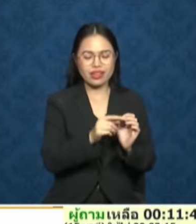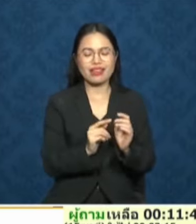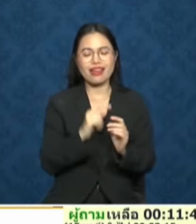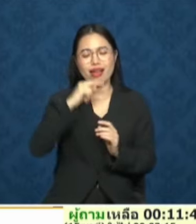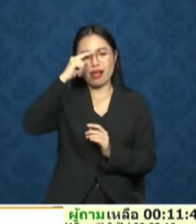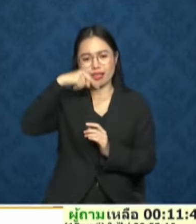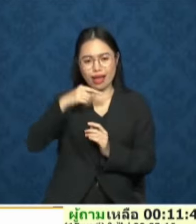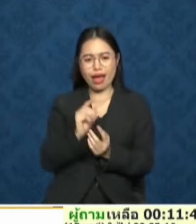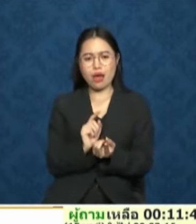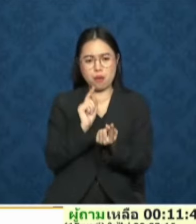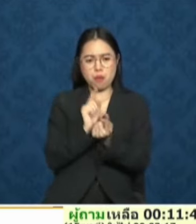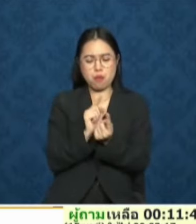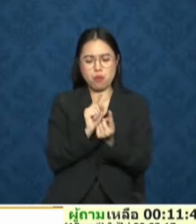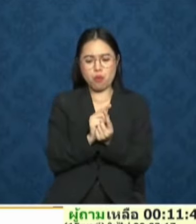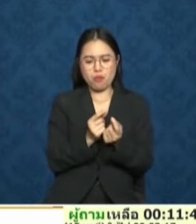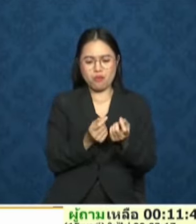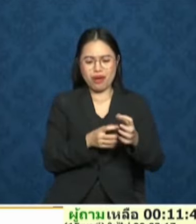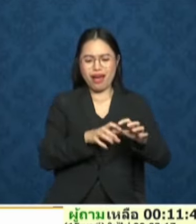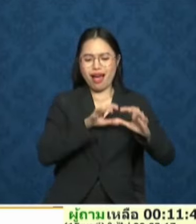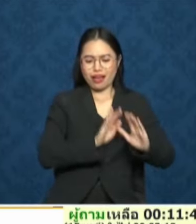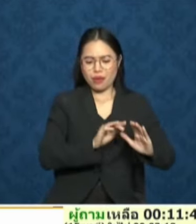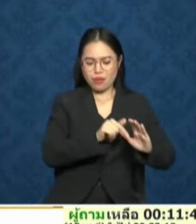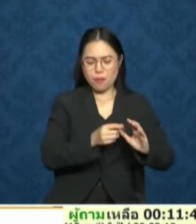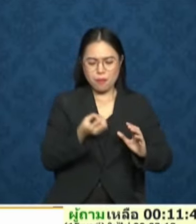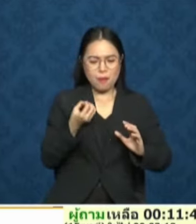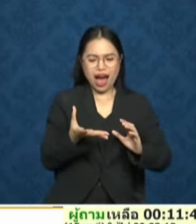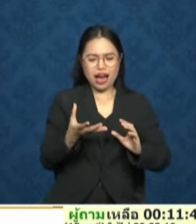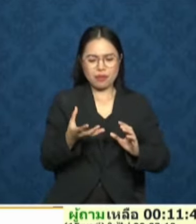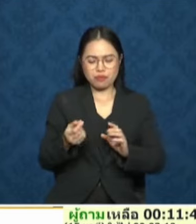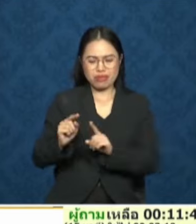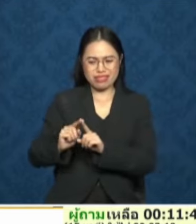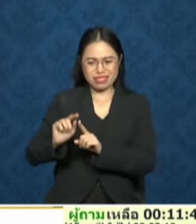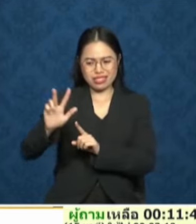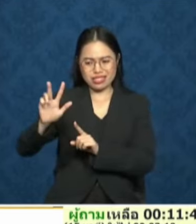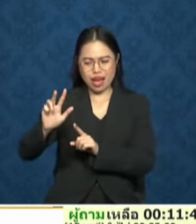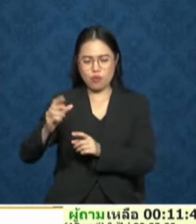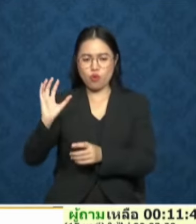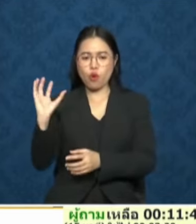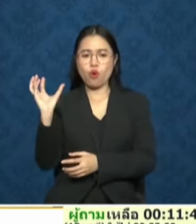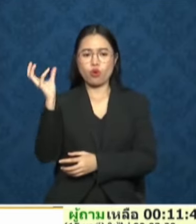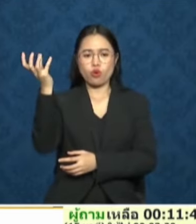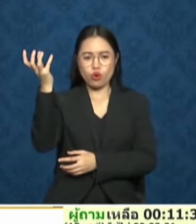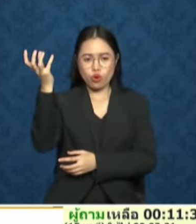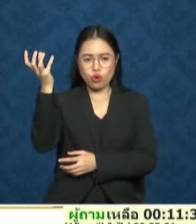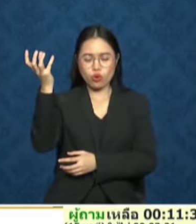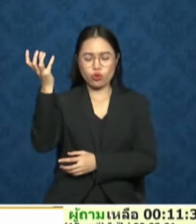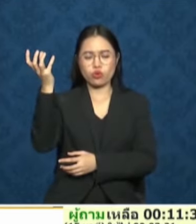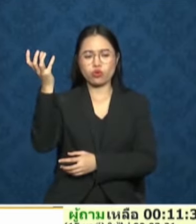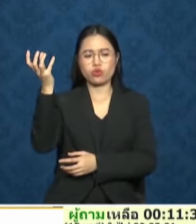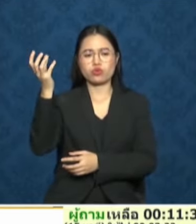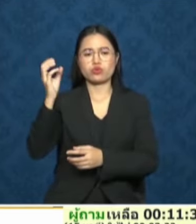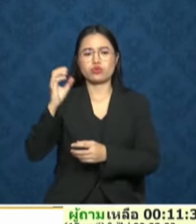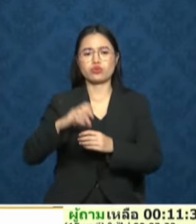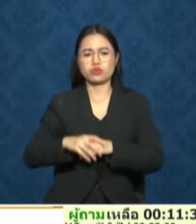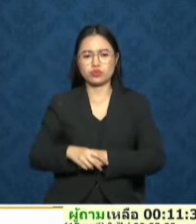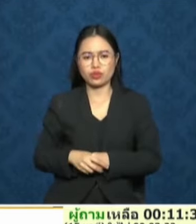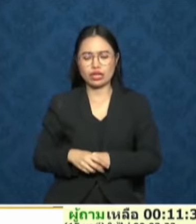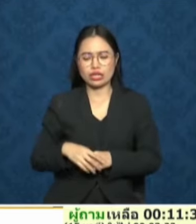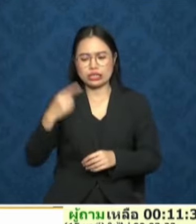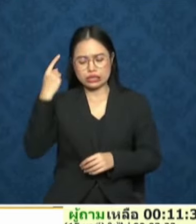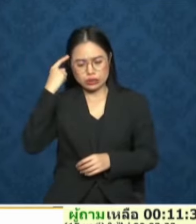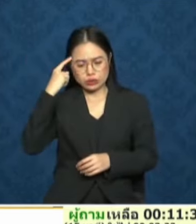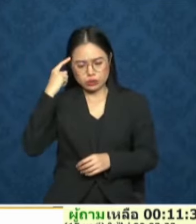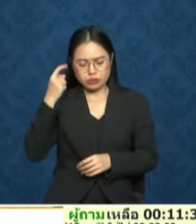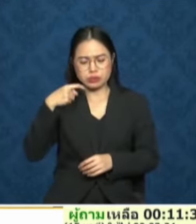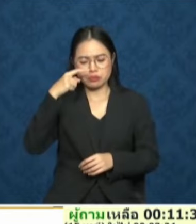คล็แร่นี้มากทสุดเป็นนารับสามขโลกครซึเป็ลองจากหมอดนวก piecesรลอาจะเป 1